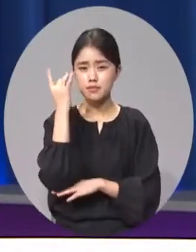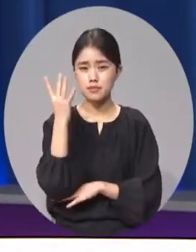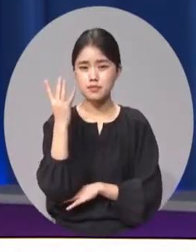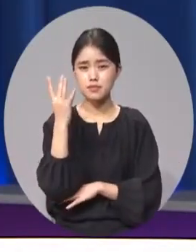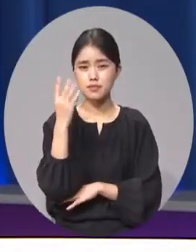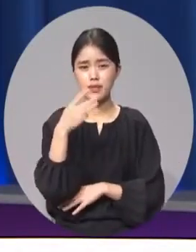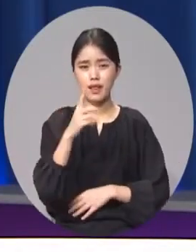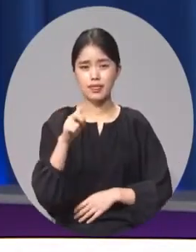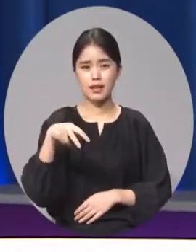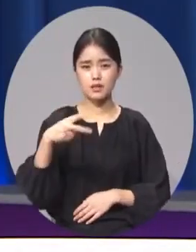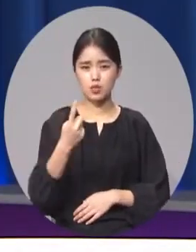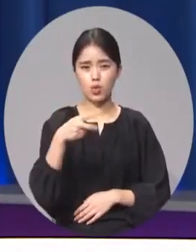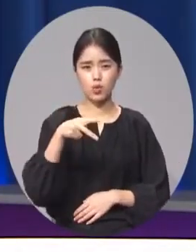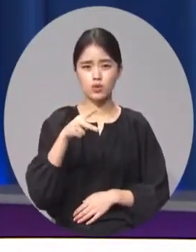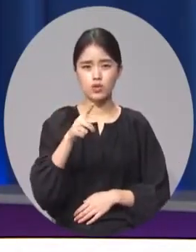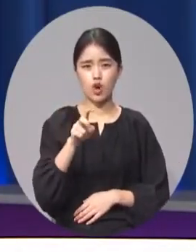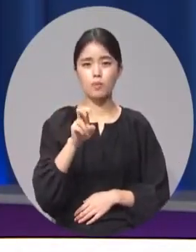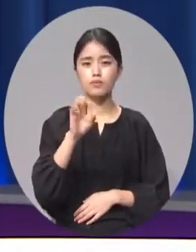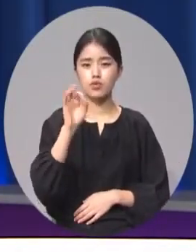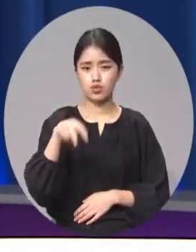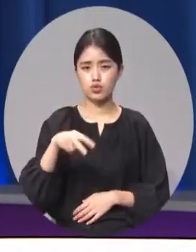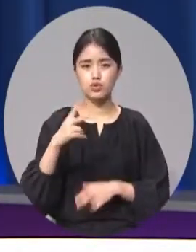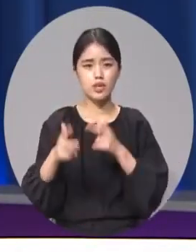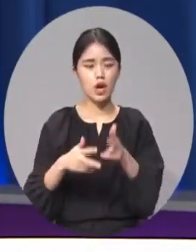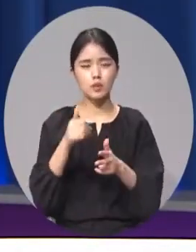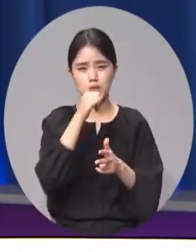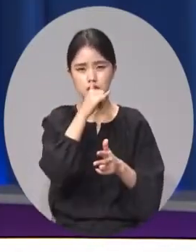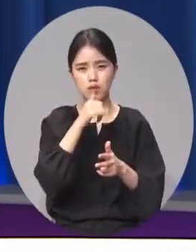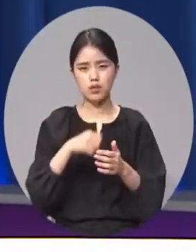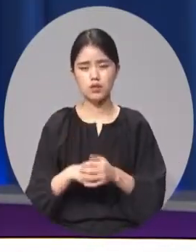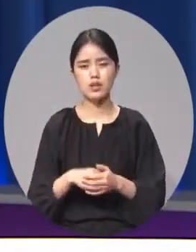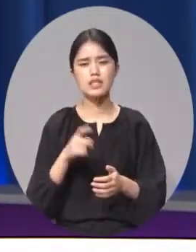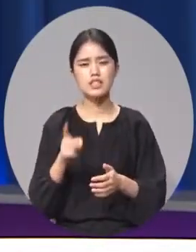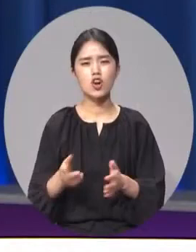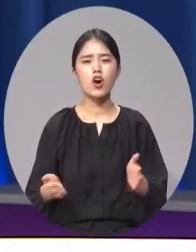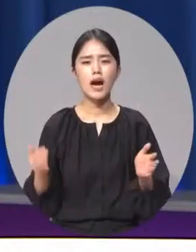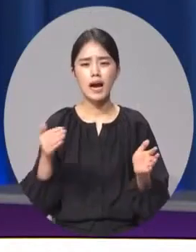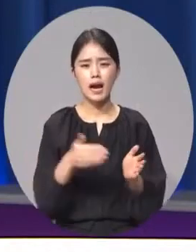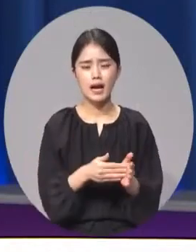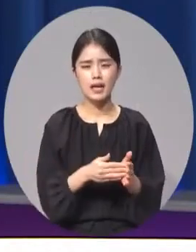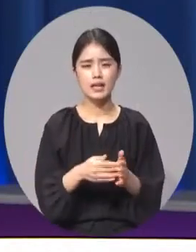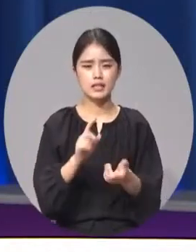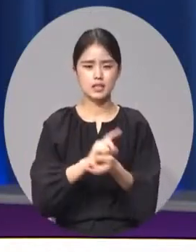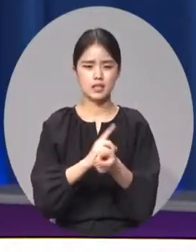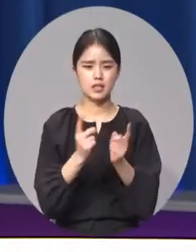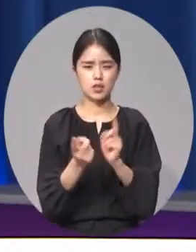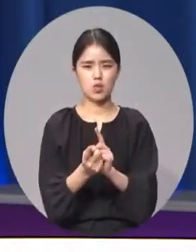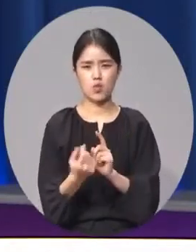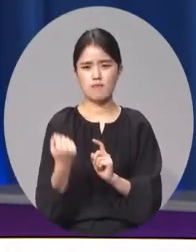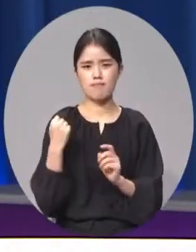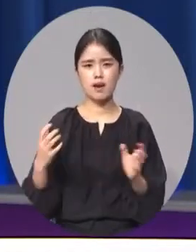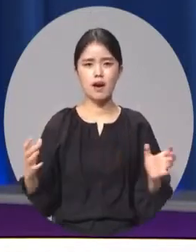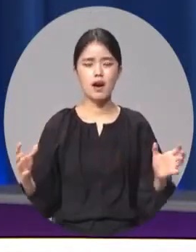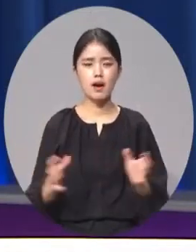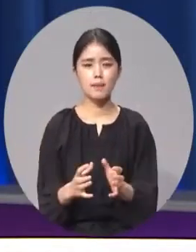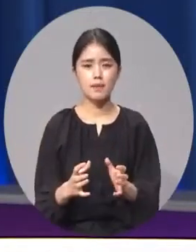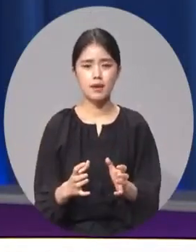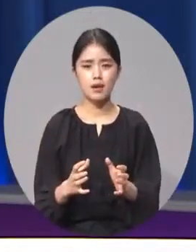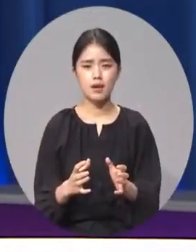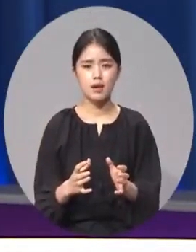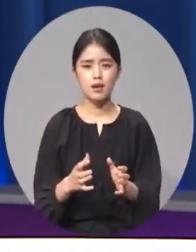저 탄소 섬유 산업이 있잖습니까 그렇죠 어 그 부분까지 어 서로 시너지가 날 수 있도록 저는